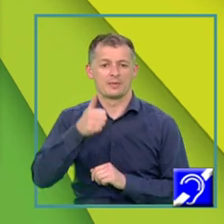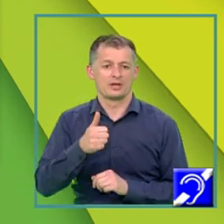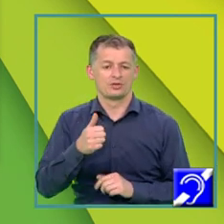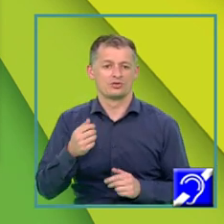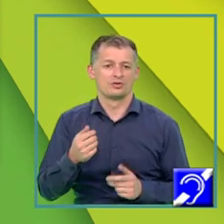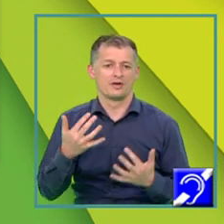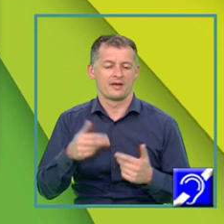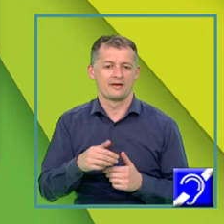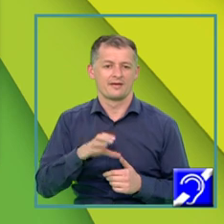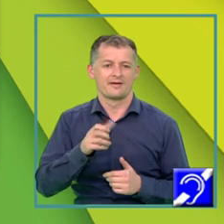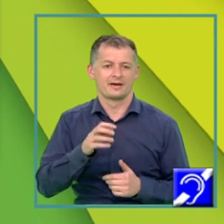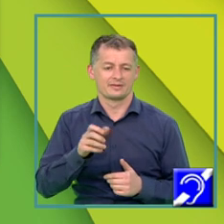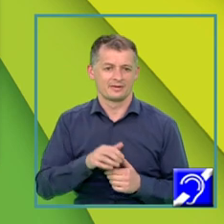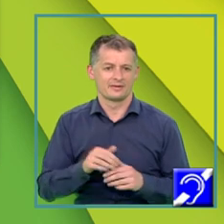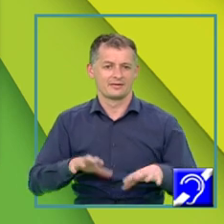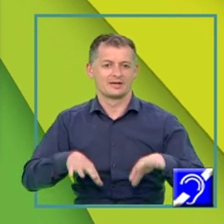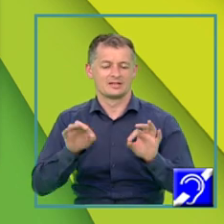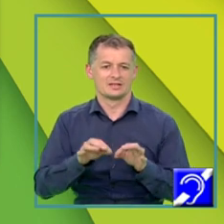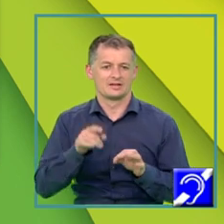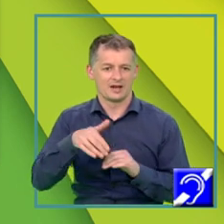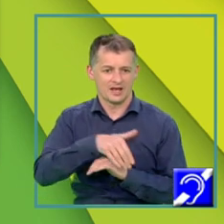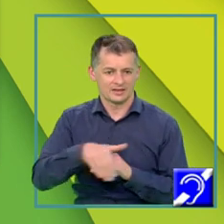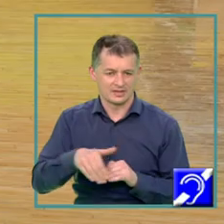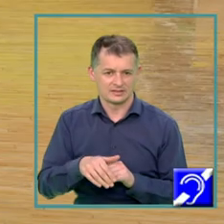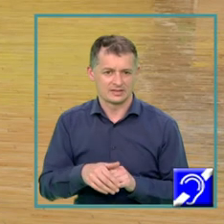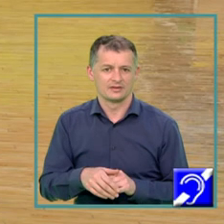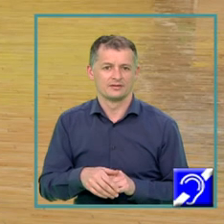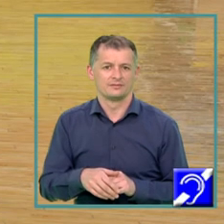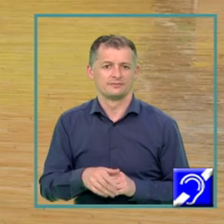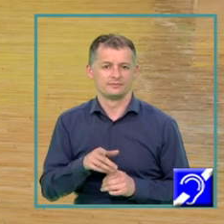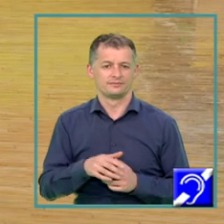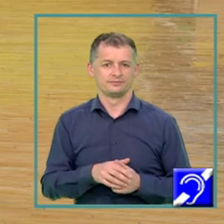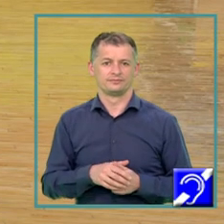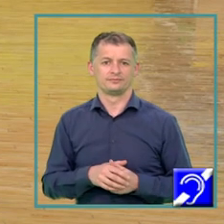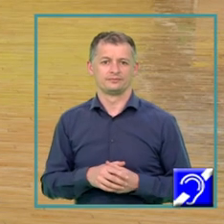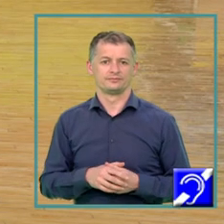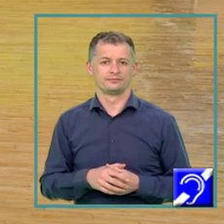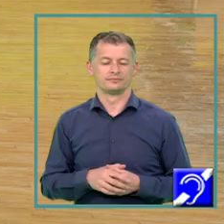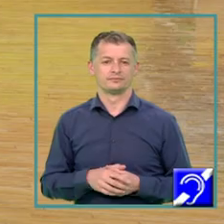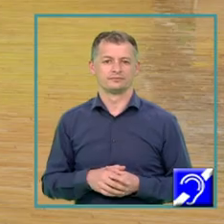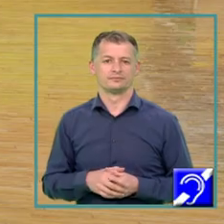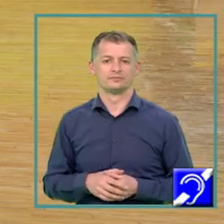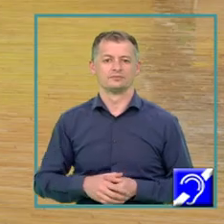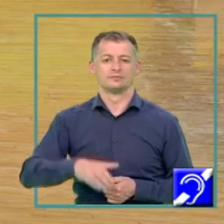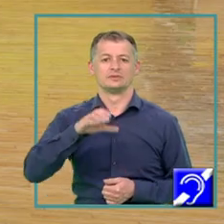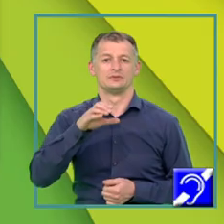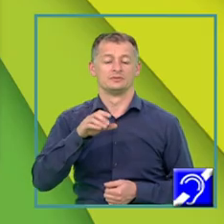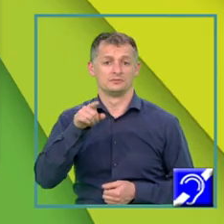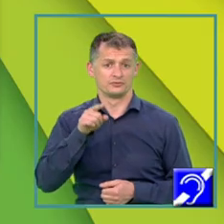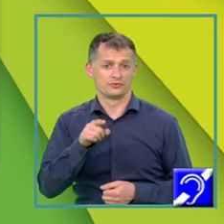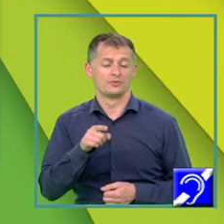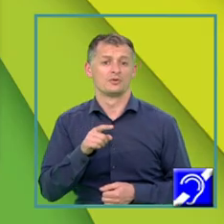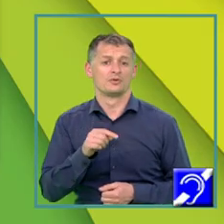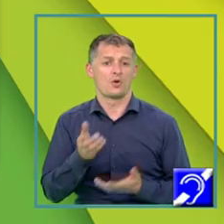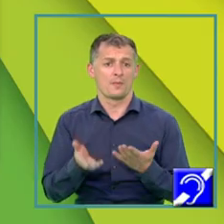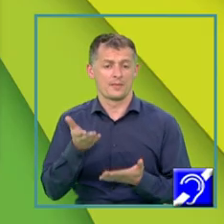mult in caractere găsite la adresa sursa funcția sa trec înotul Compară din